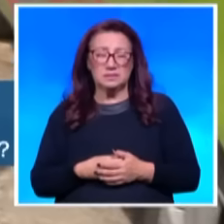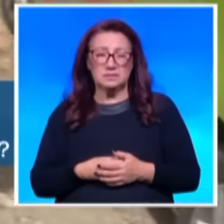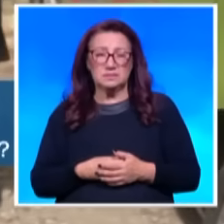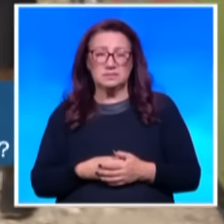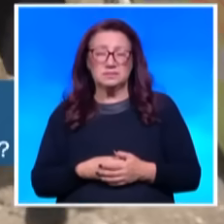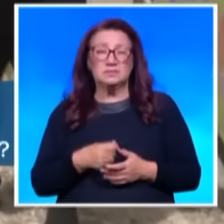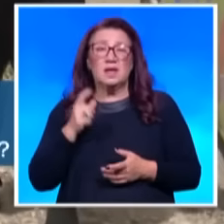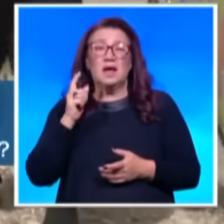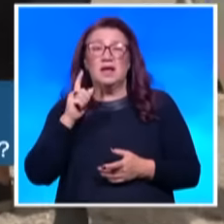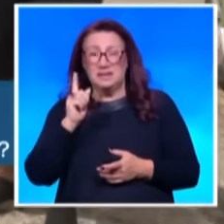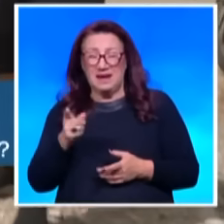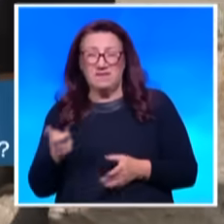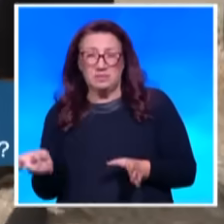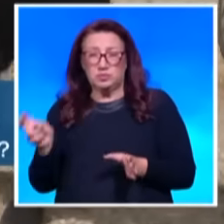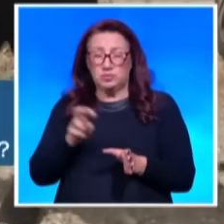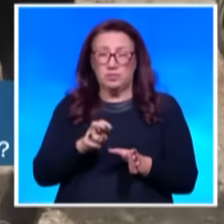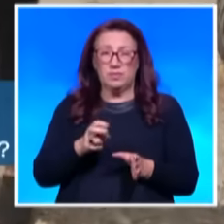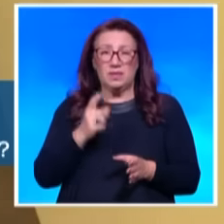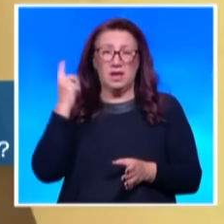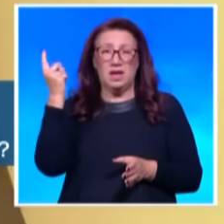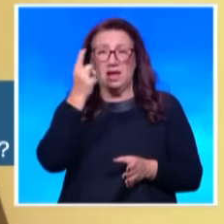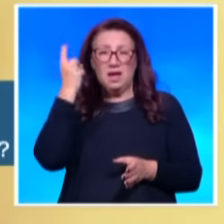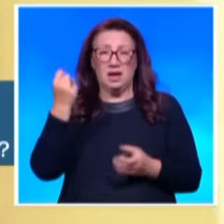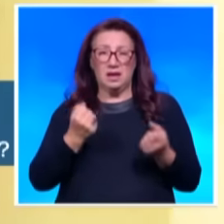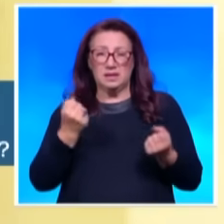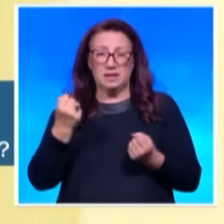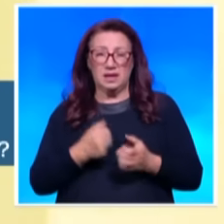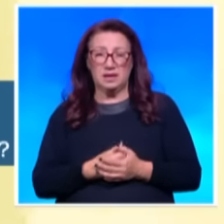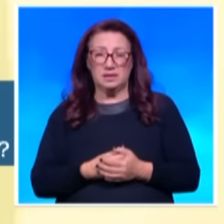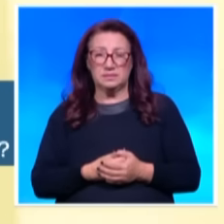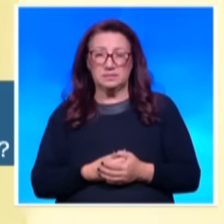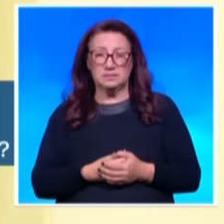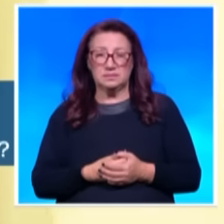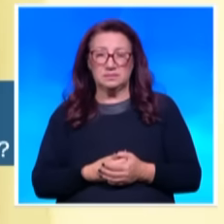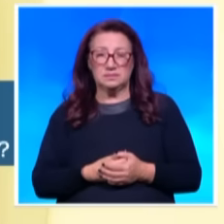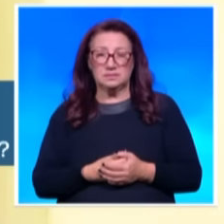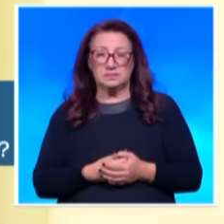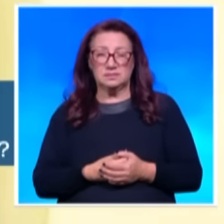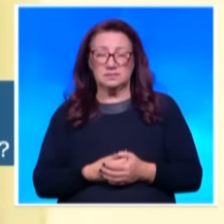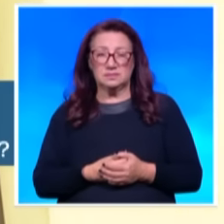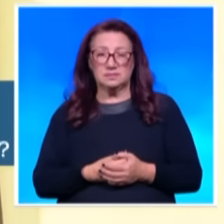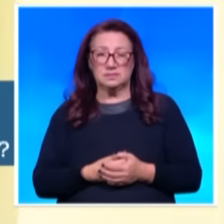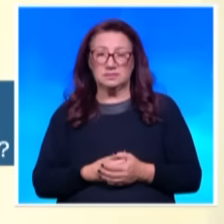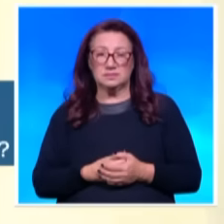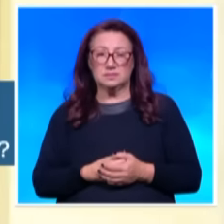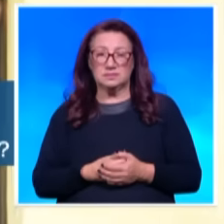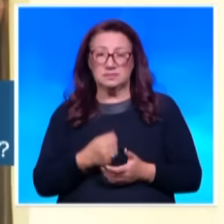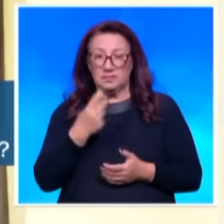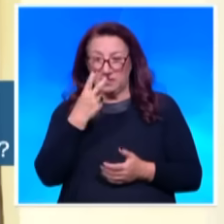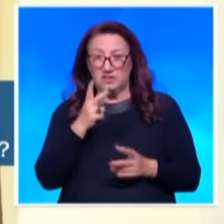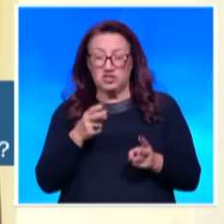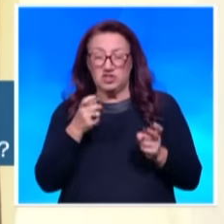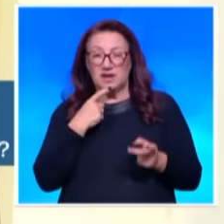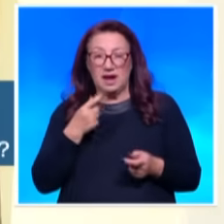качат на линейката. Ще дознах? Не, само трябва. Ей така полика. Да се подкрива